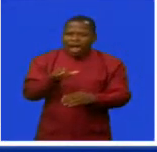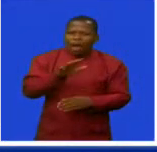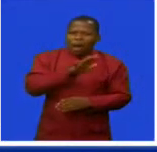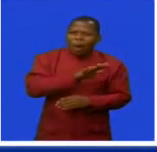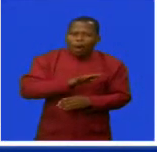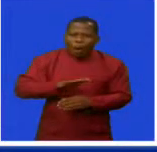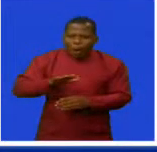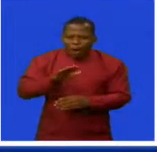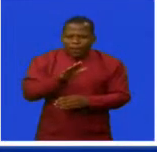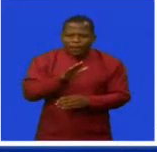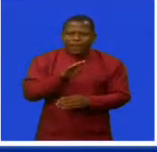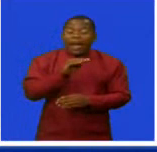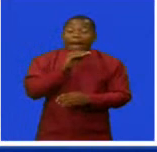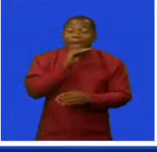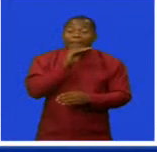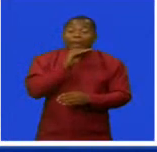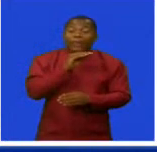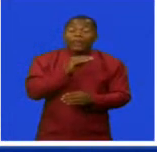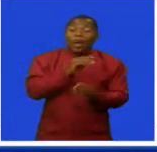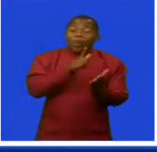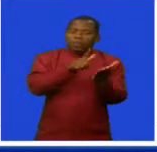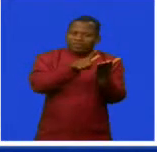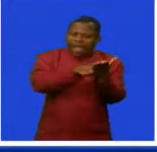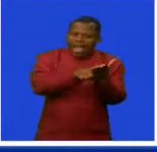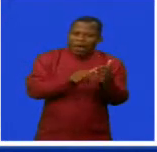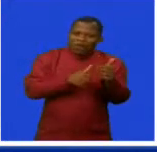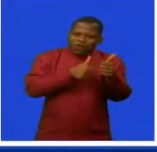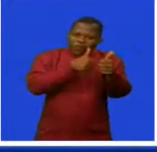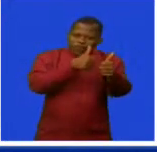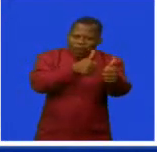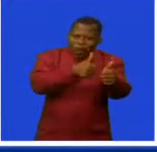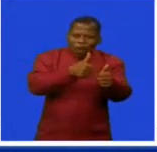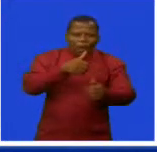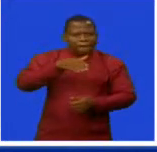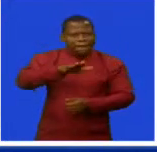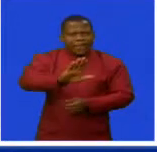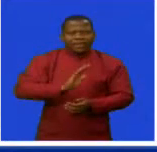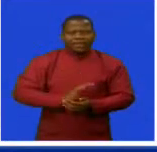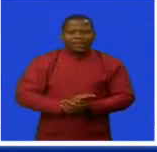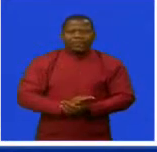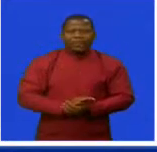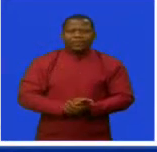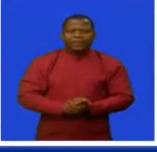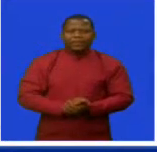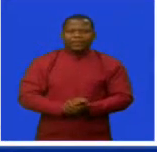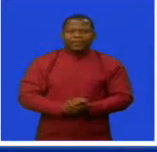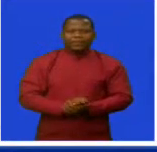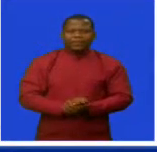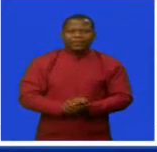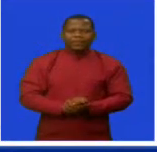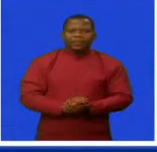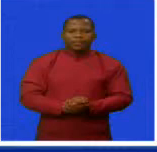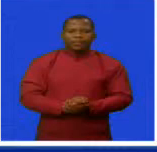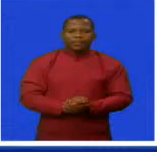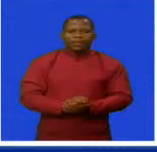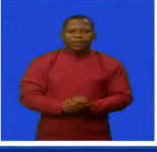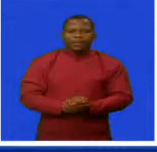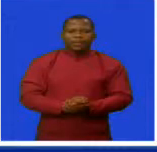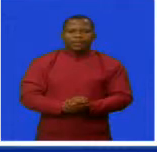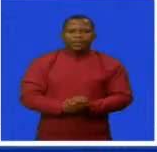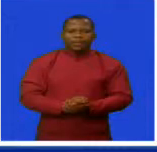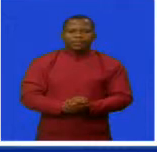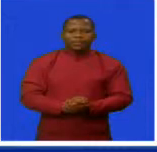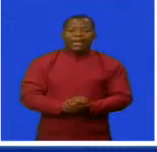Union akhone ukuthi abeke etindzaweni endzaweni imithetho laveni